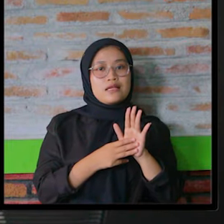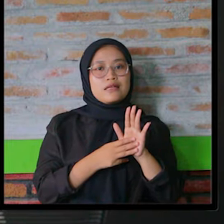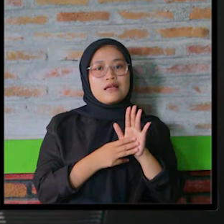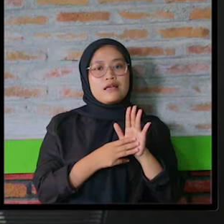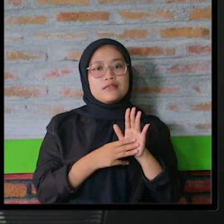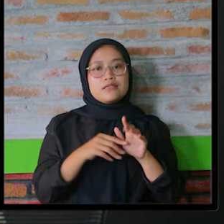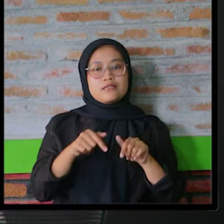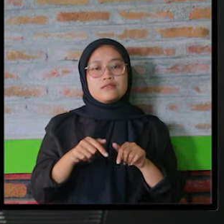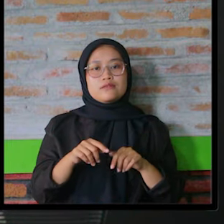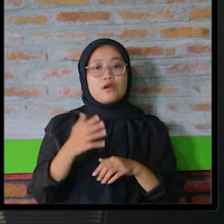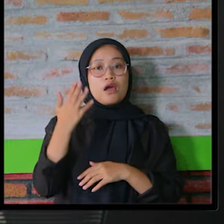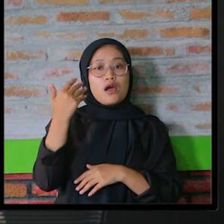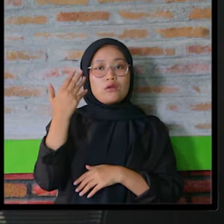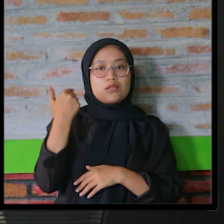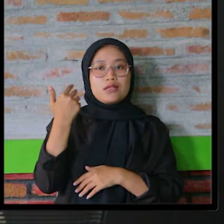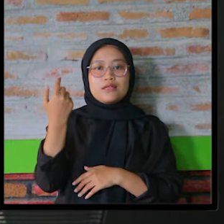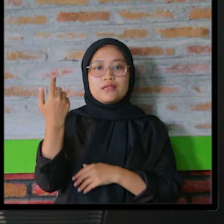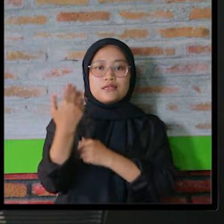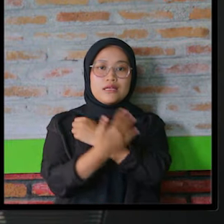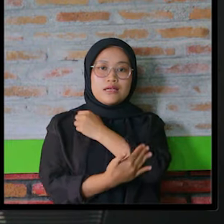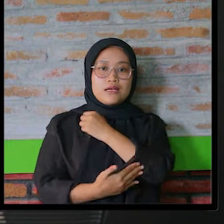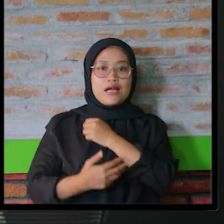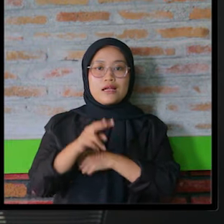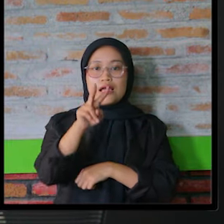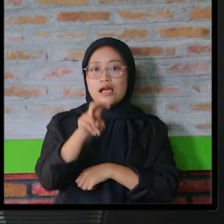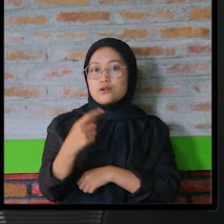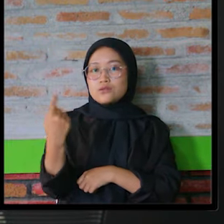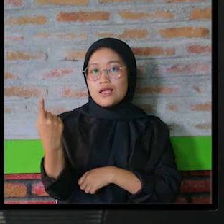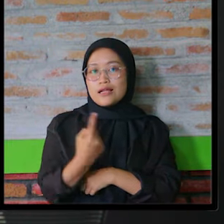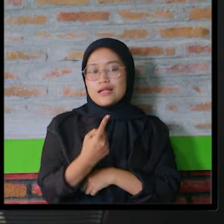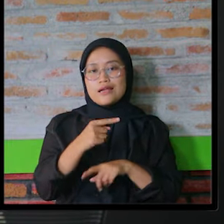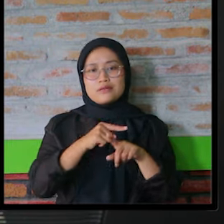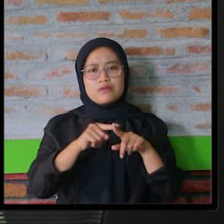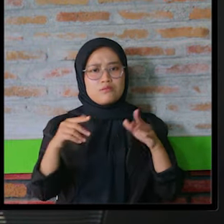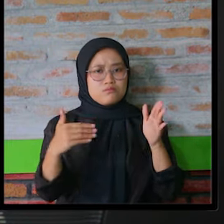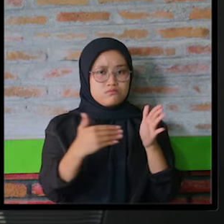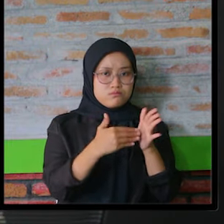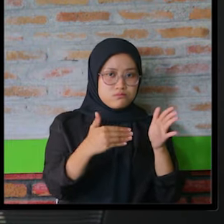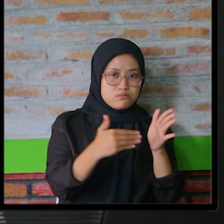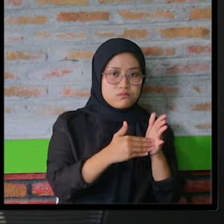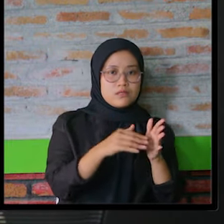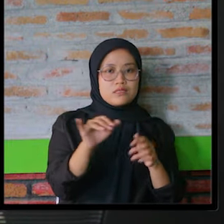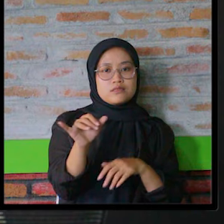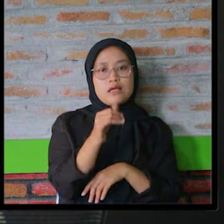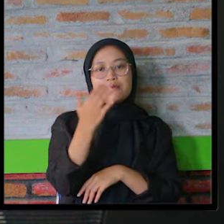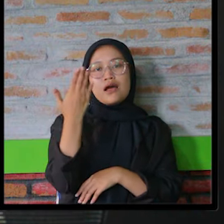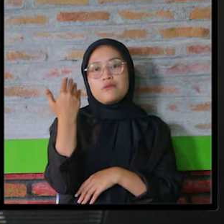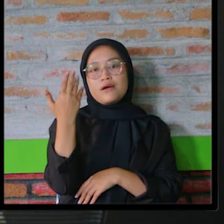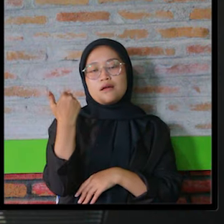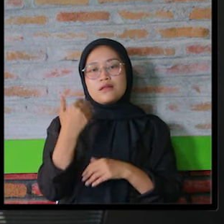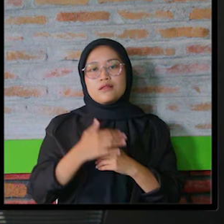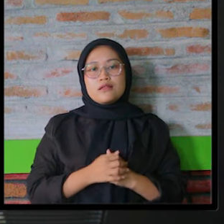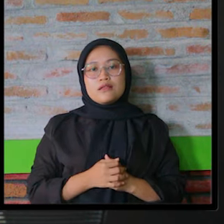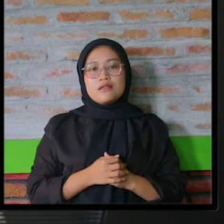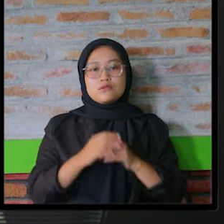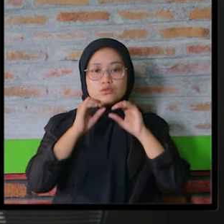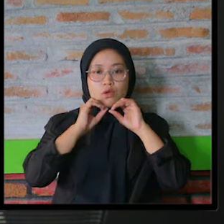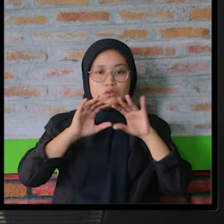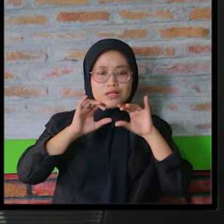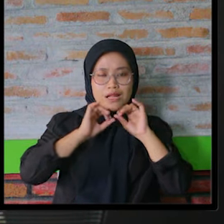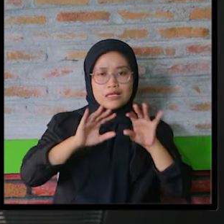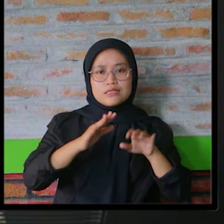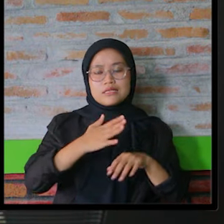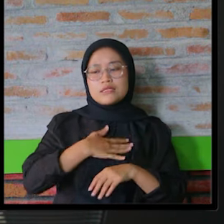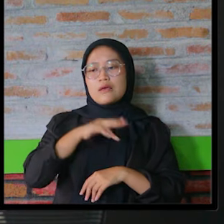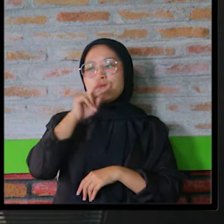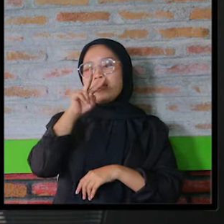Ee negara ini harus hadir tetapi ee terbentur pada tadi ee sosialisasi yang kalau